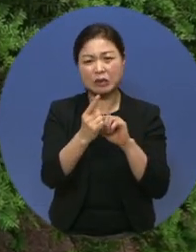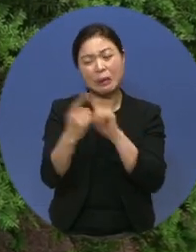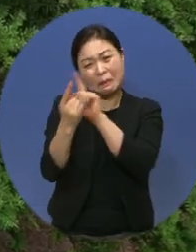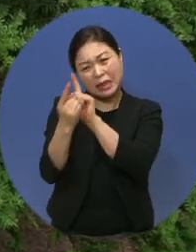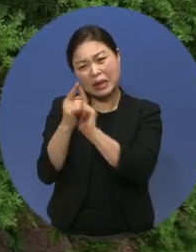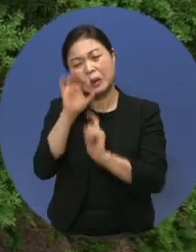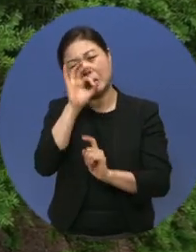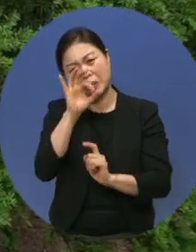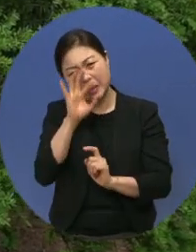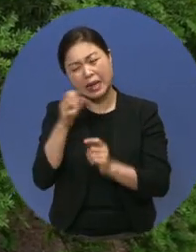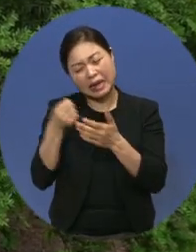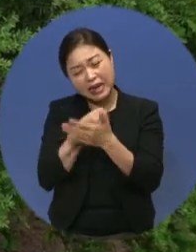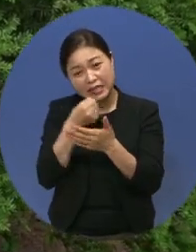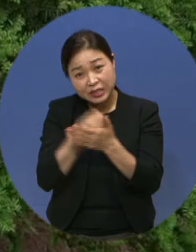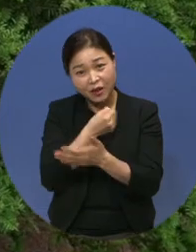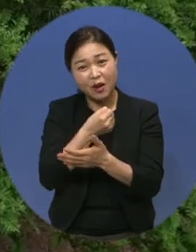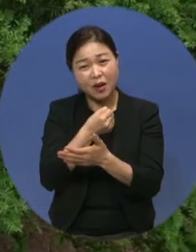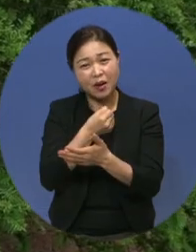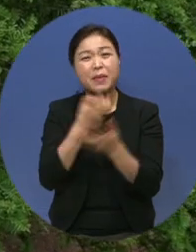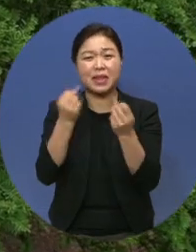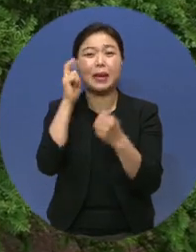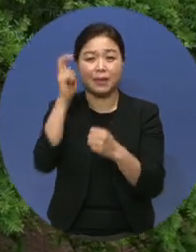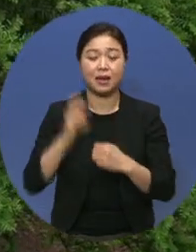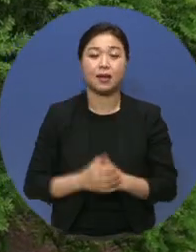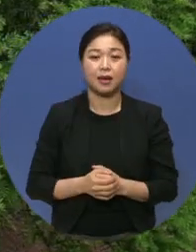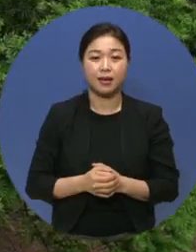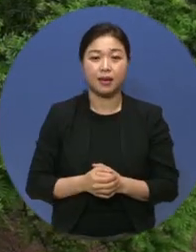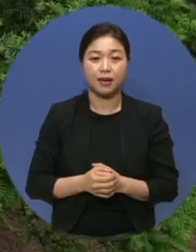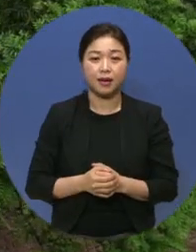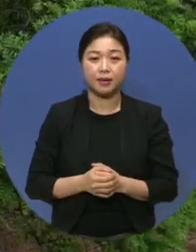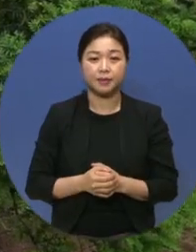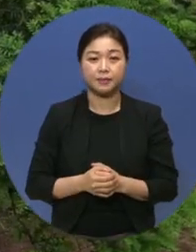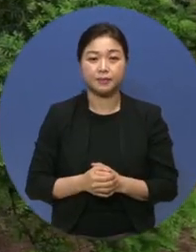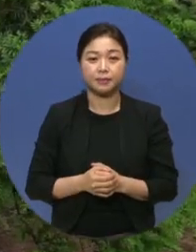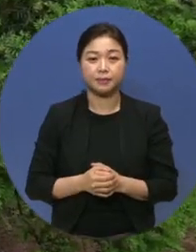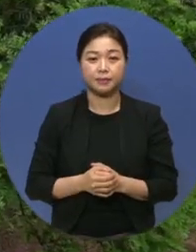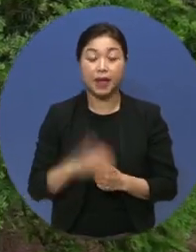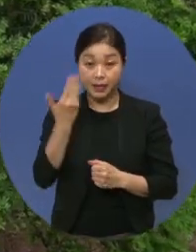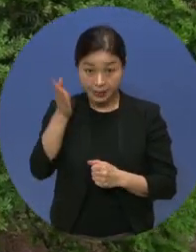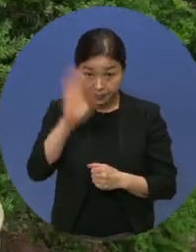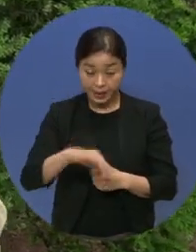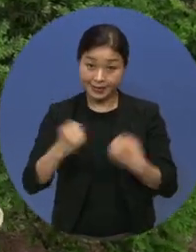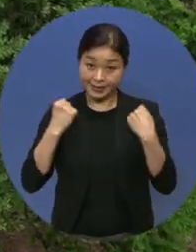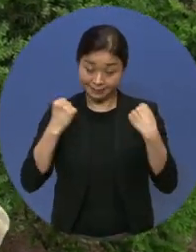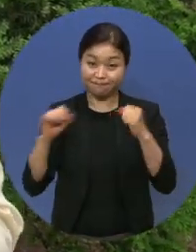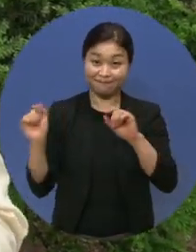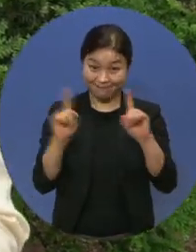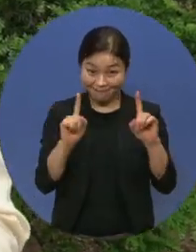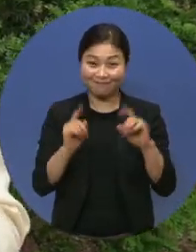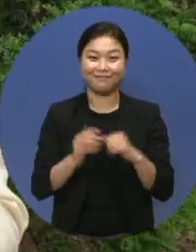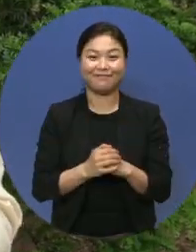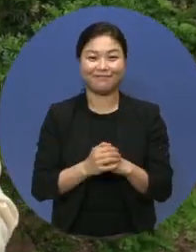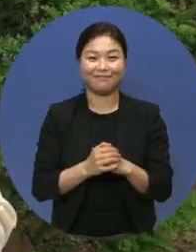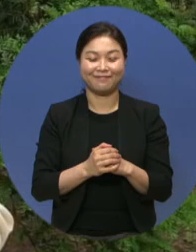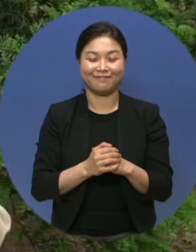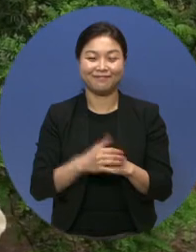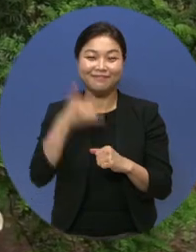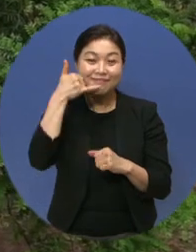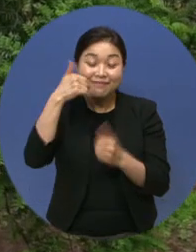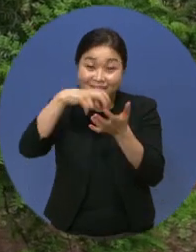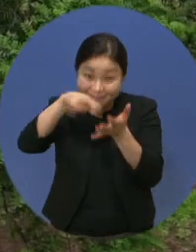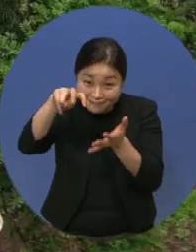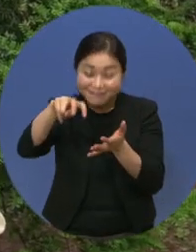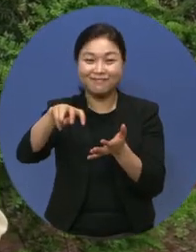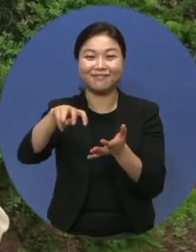아쉬움을 갖고 계시는 분들이 많이 계실 줄 압니다. 그럴 때일수록 힘내시고요. 전화 한 통 더